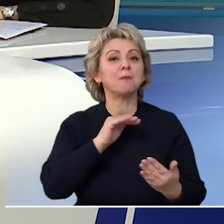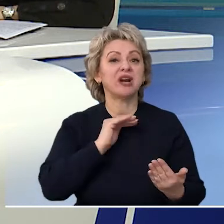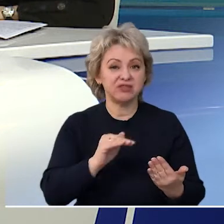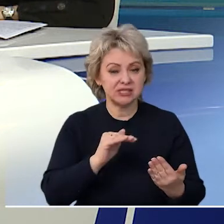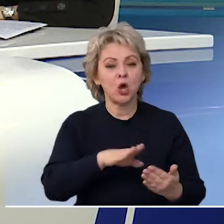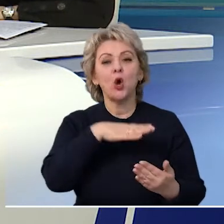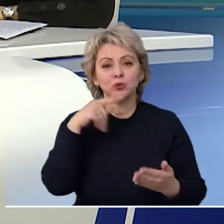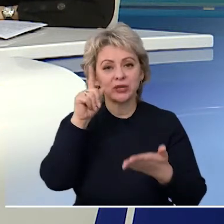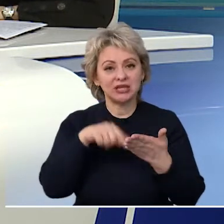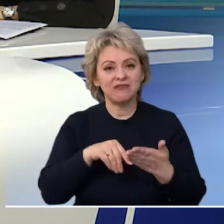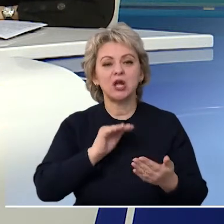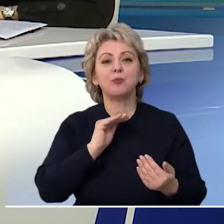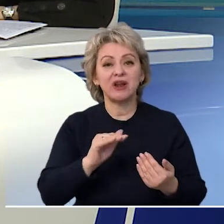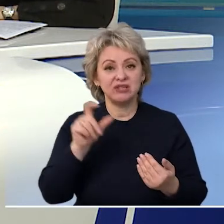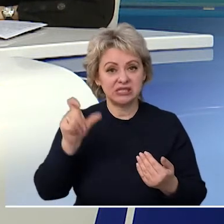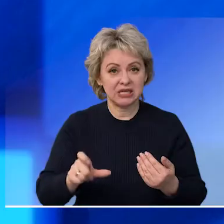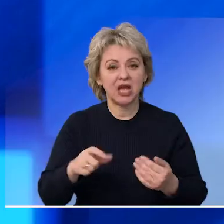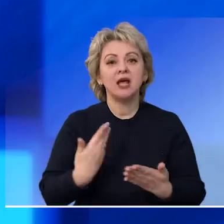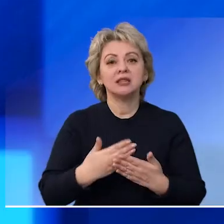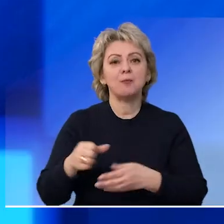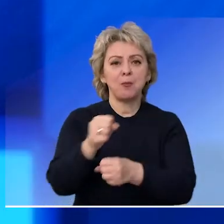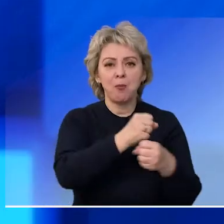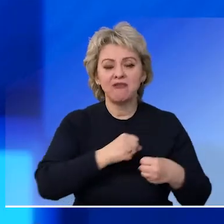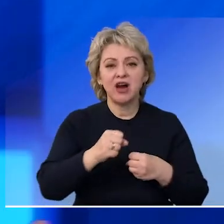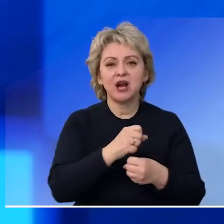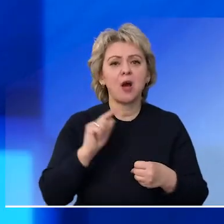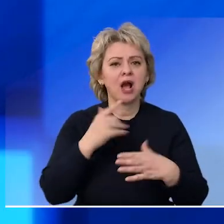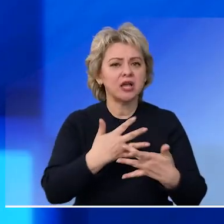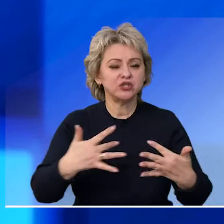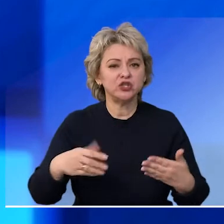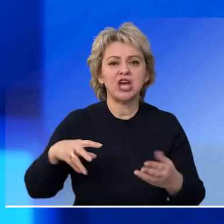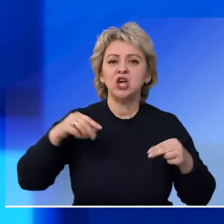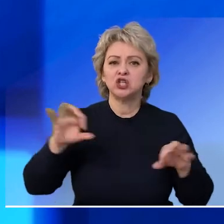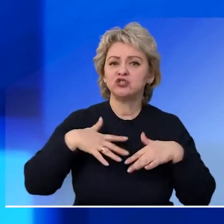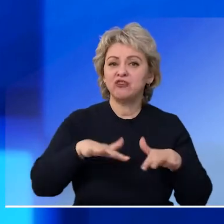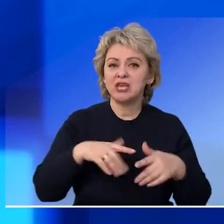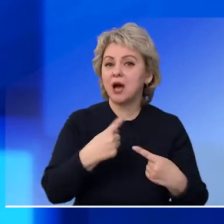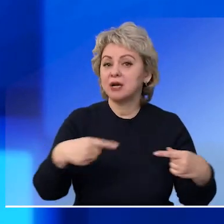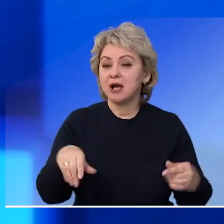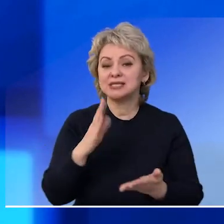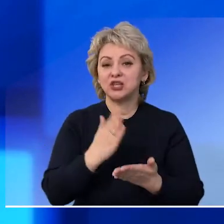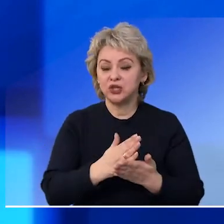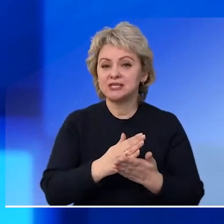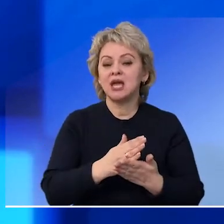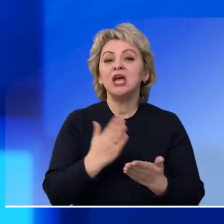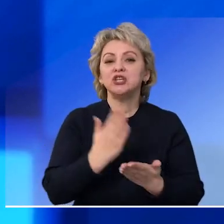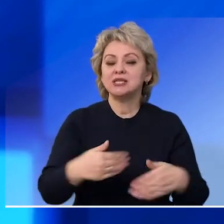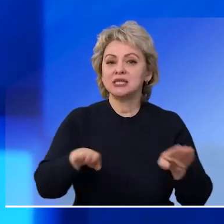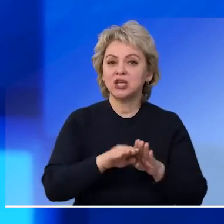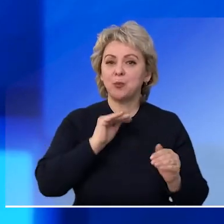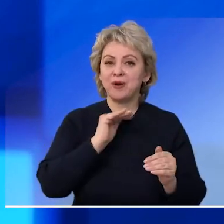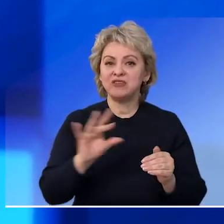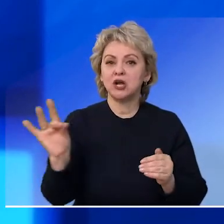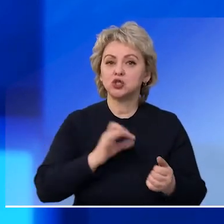я профессионал. И многие доверяют профессионалам, да, профессиональным поварам, кондитерам, швеям и так далее. Есть ли